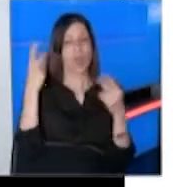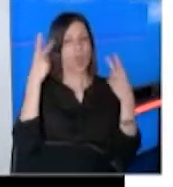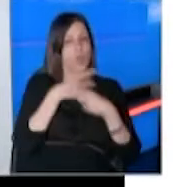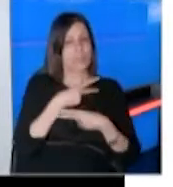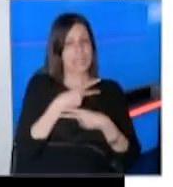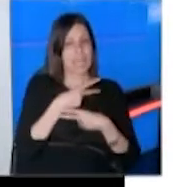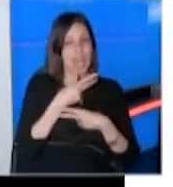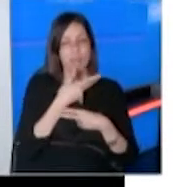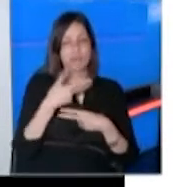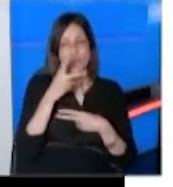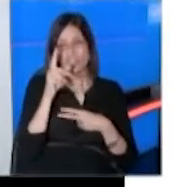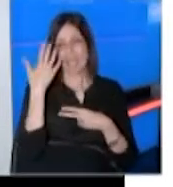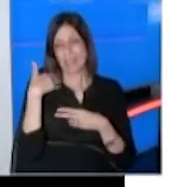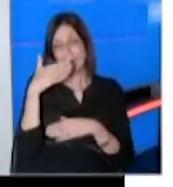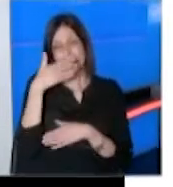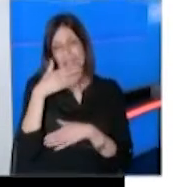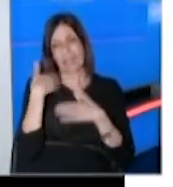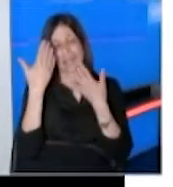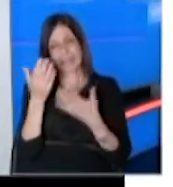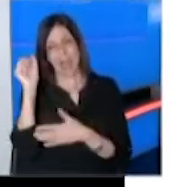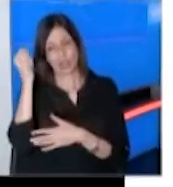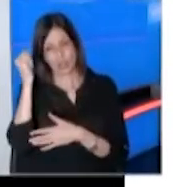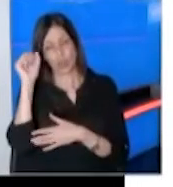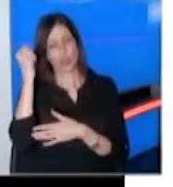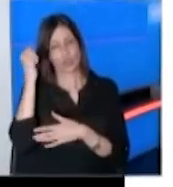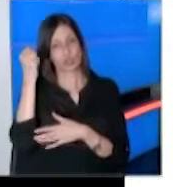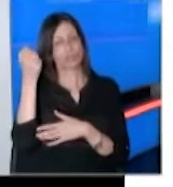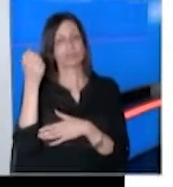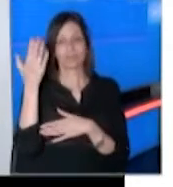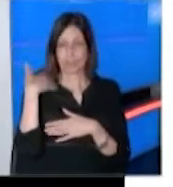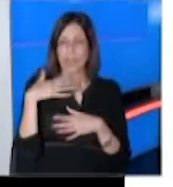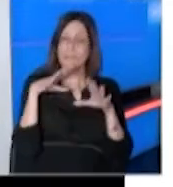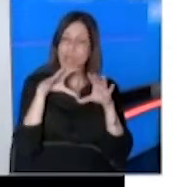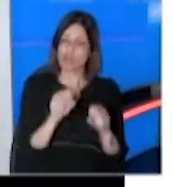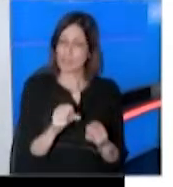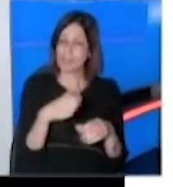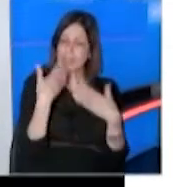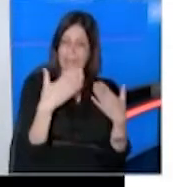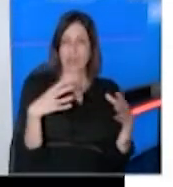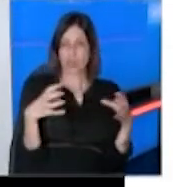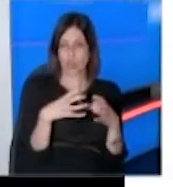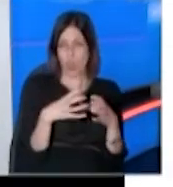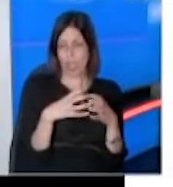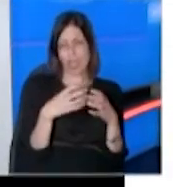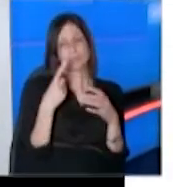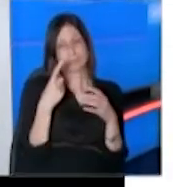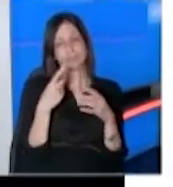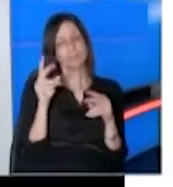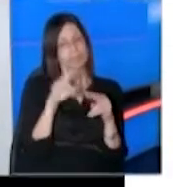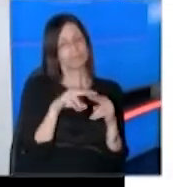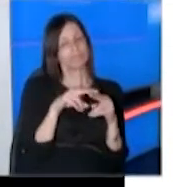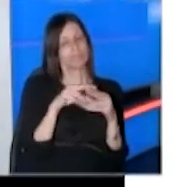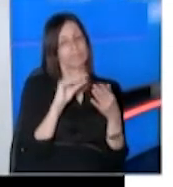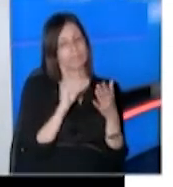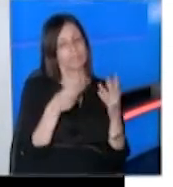היא כאילו הייתה למעשה, המדינה נתנה לסוכנות, הסוכנות הייתה מיישבת, נתנה את זה לתנועה, אחת התנועות, ואז נחתם